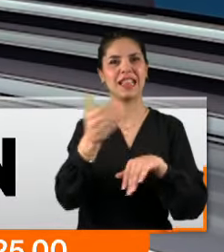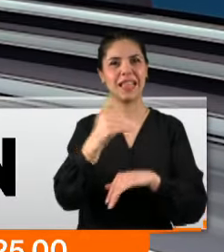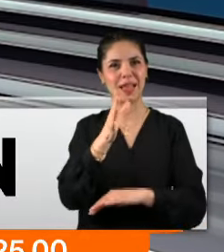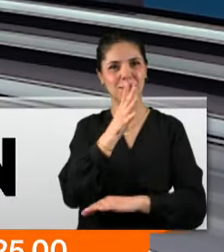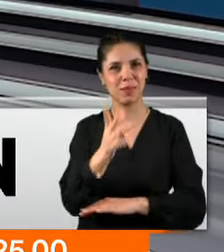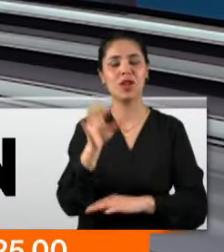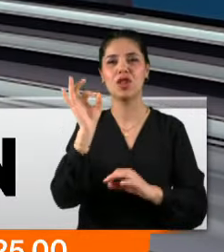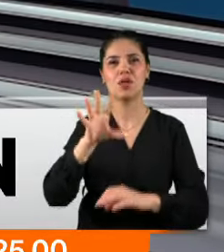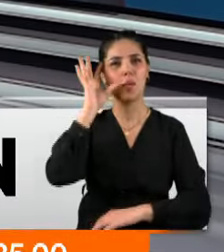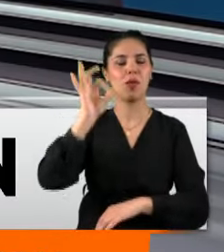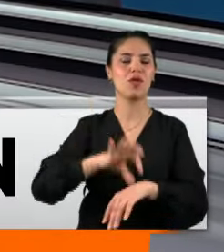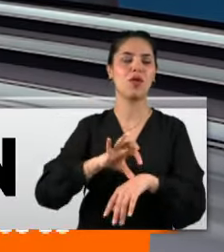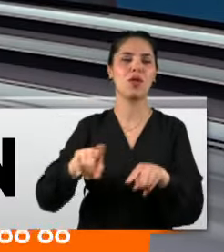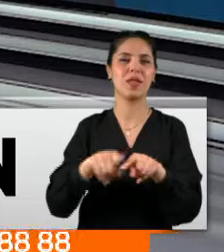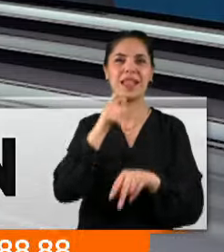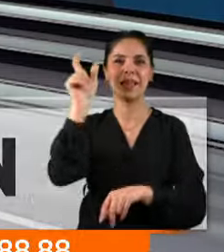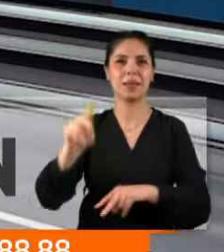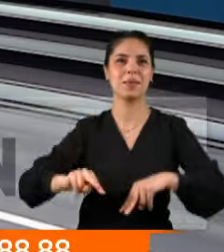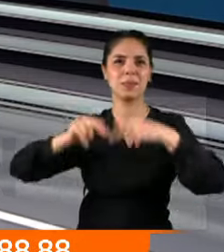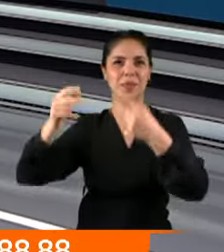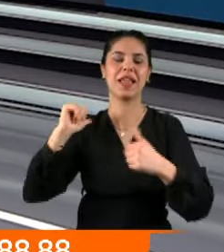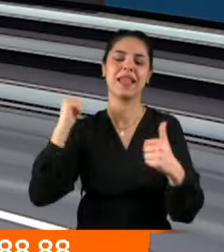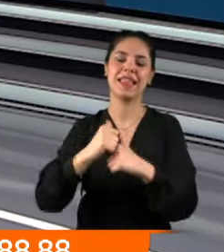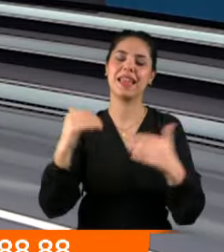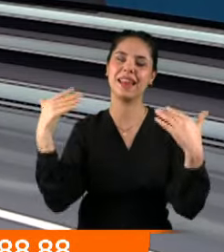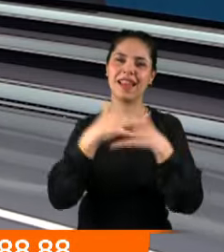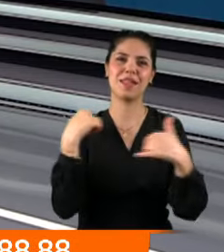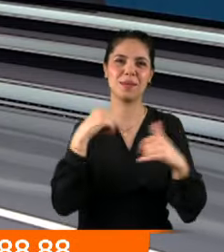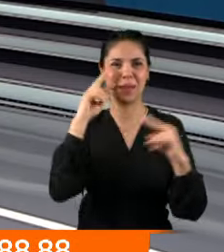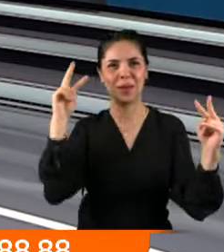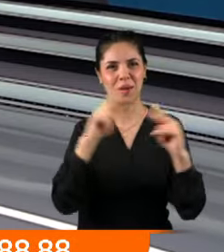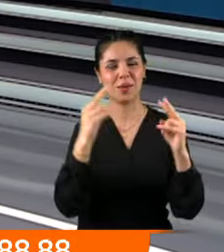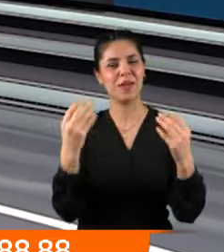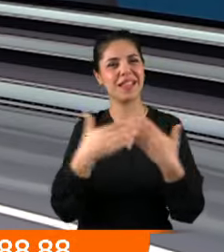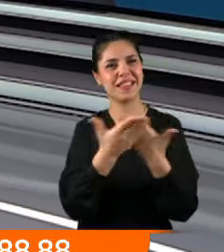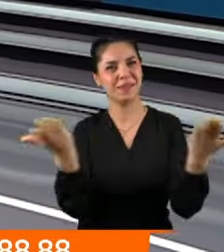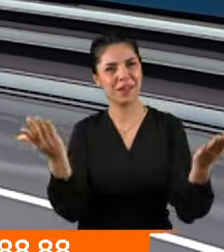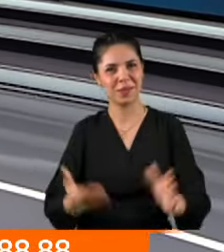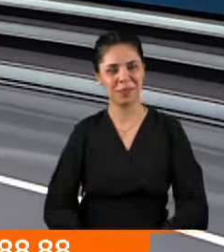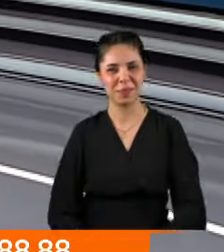sırası. Şimdi Profesör Doktor Nihat Hatipoğlu'nda yarın akşam tekrar görüşmek dileğiyle. İyi akşamlar.